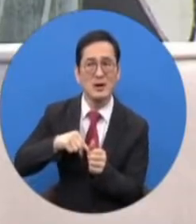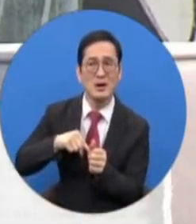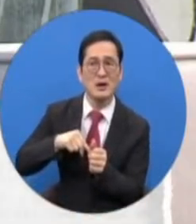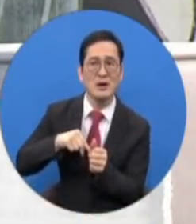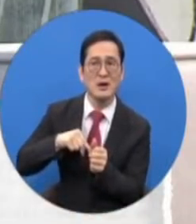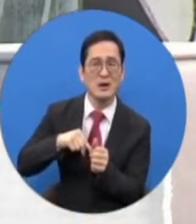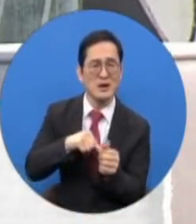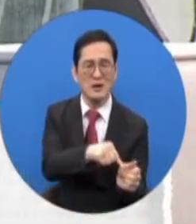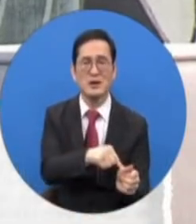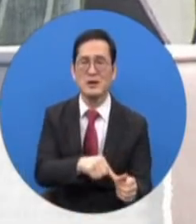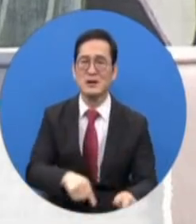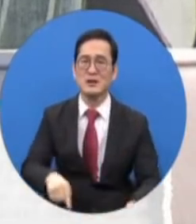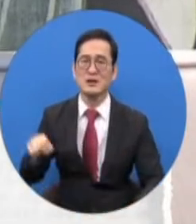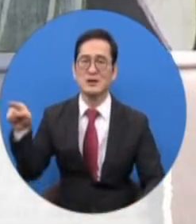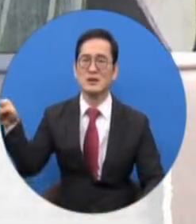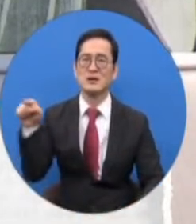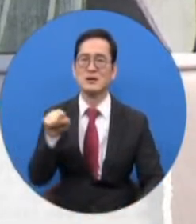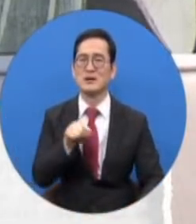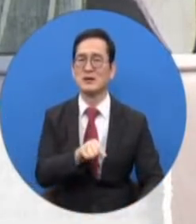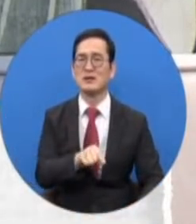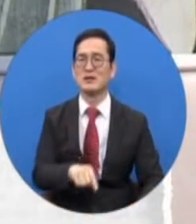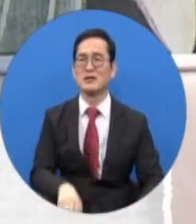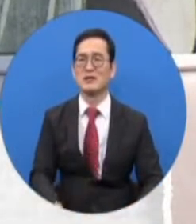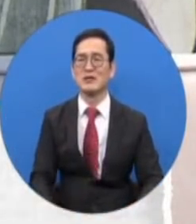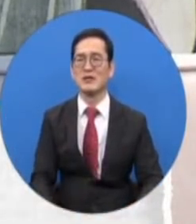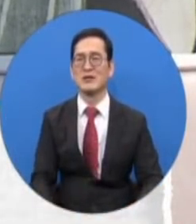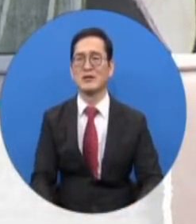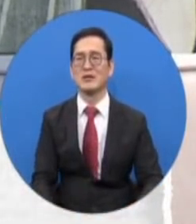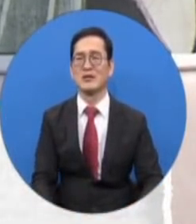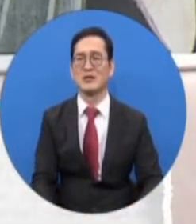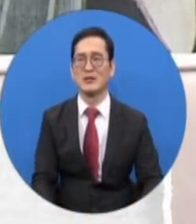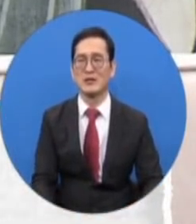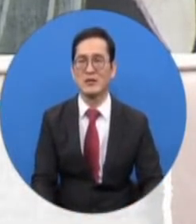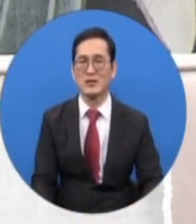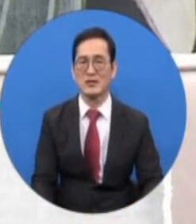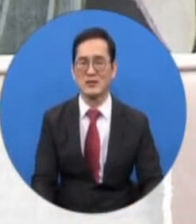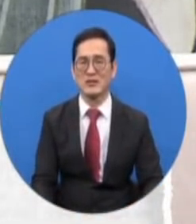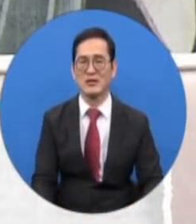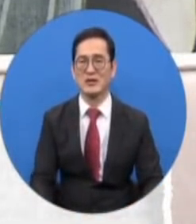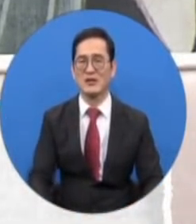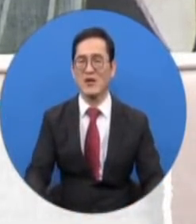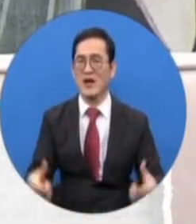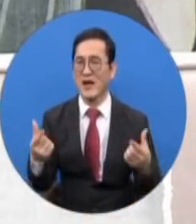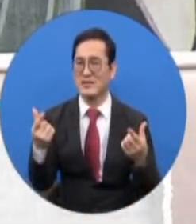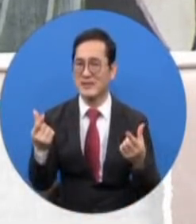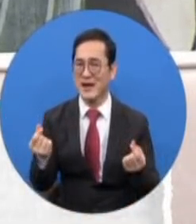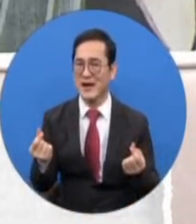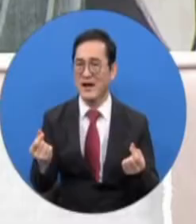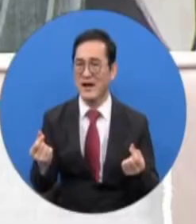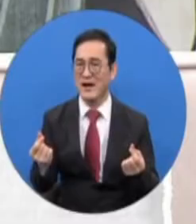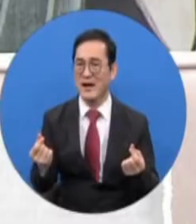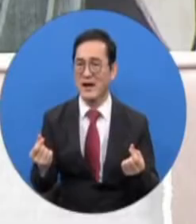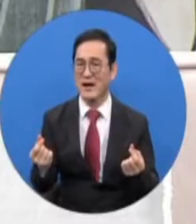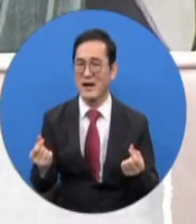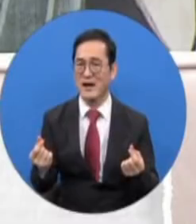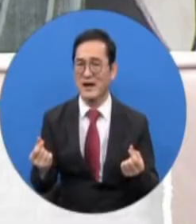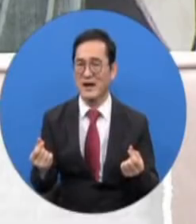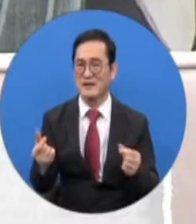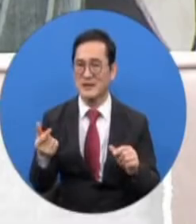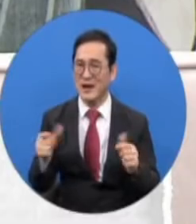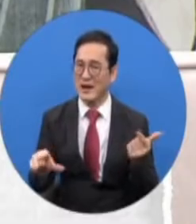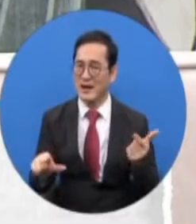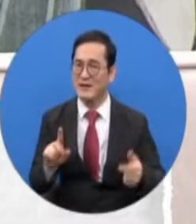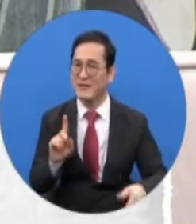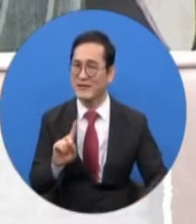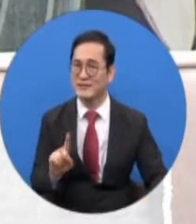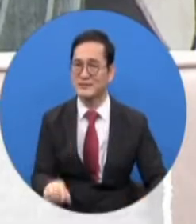같다라고 보기에는 좀 뭐 그렇게 본인 비슷하게... 스스로도 좀 아니지 않습니까? 김오수 총장과 윤석열 총장은 그러니까 뭐, 다르잖아요. 케이스가. 뭐 비슷하다고 예. 볼 수 있는데,